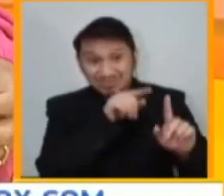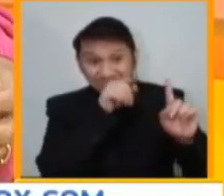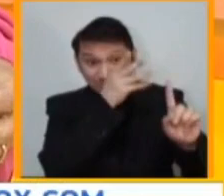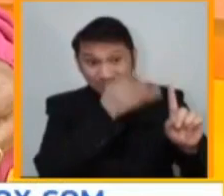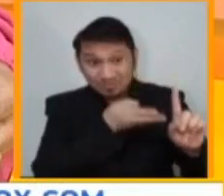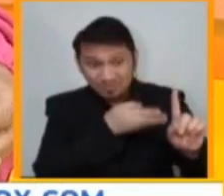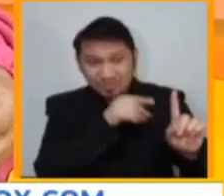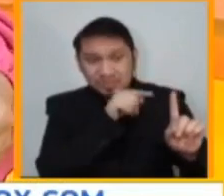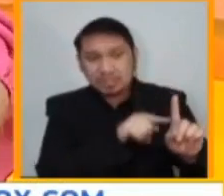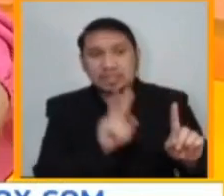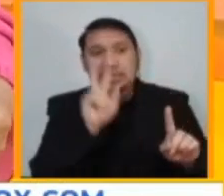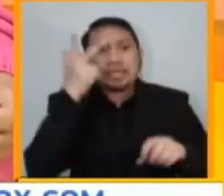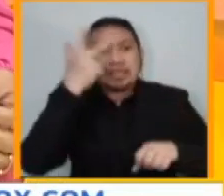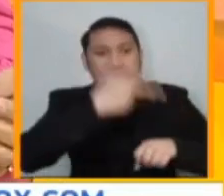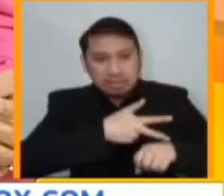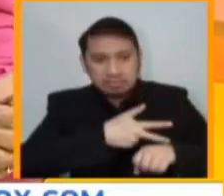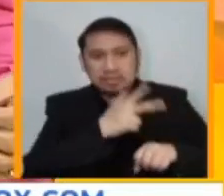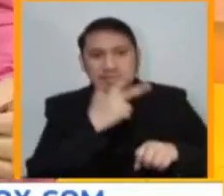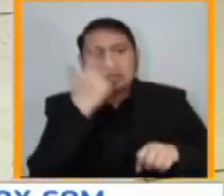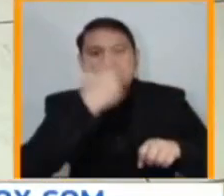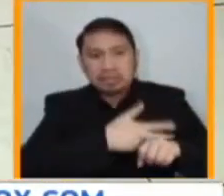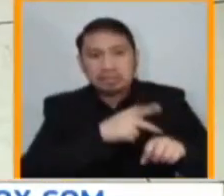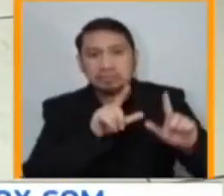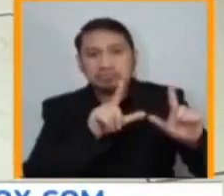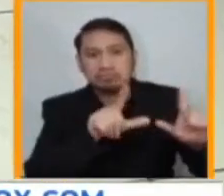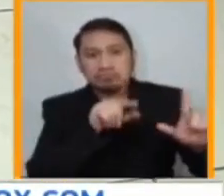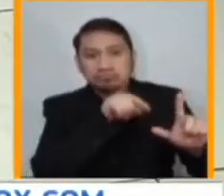unang balita, si Nico Wahe.